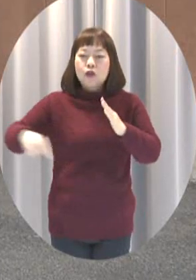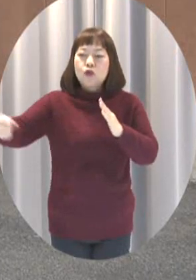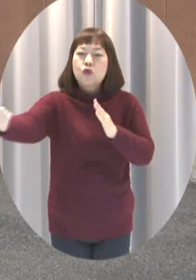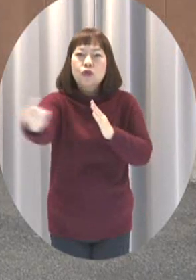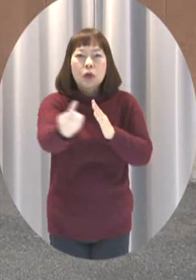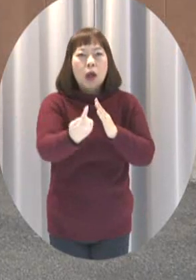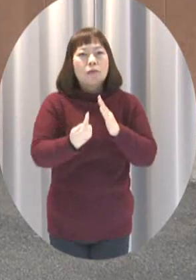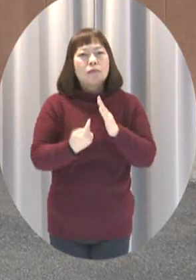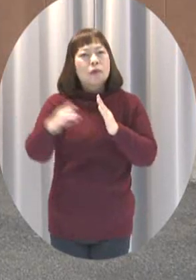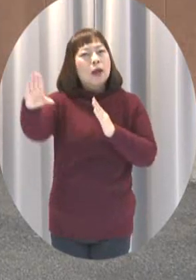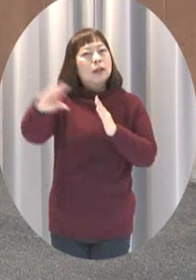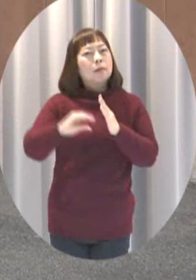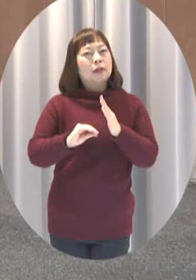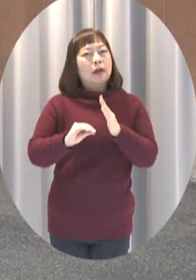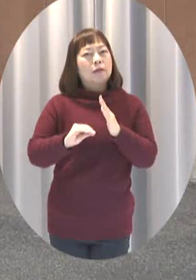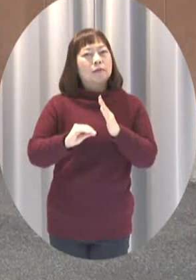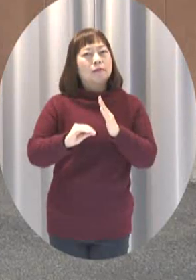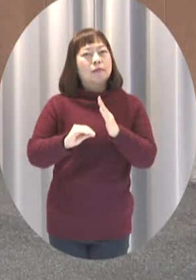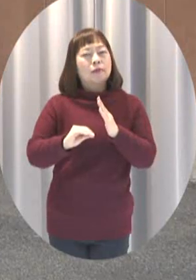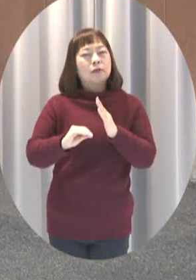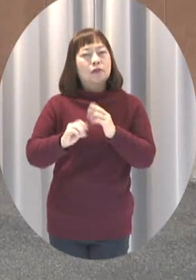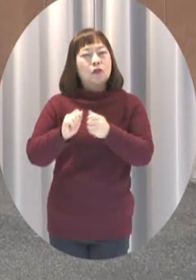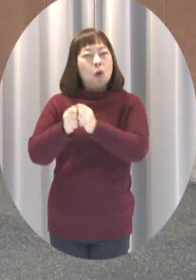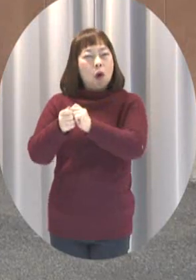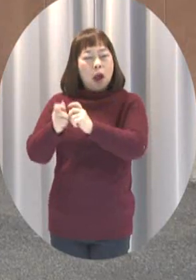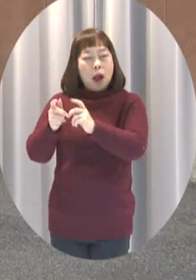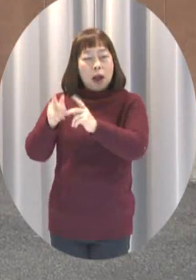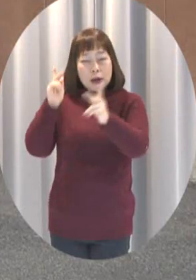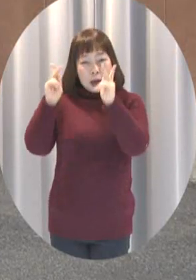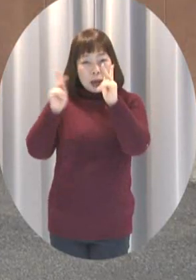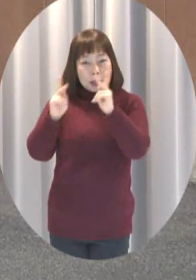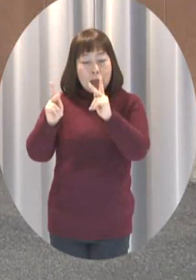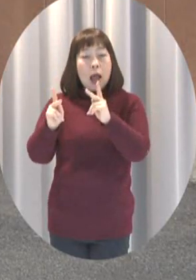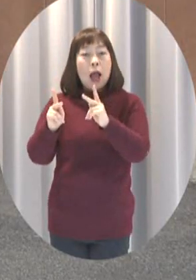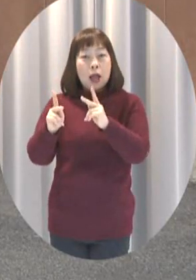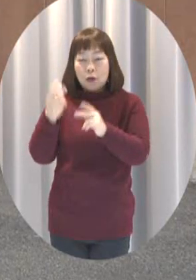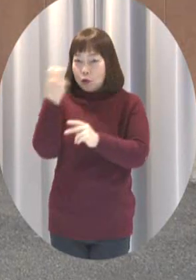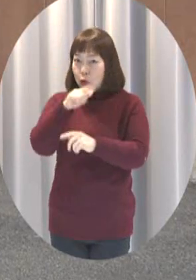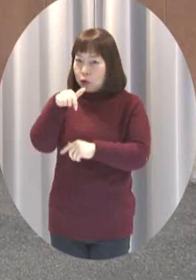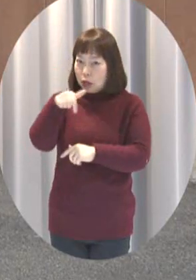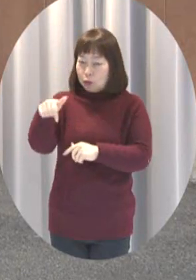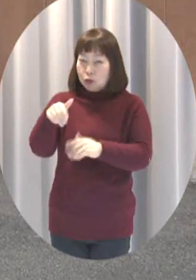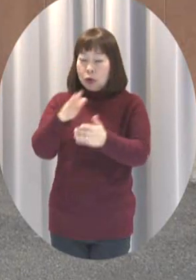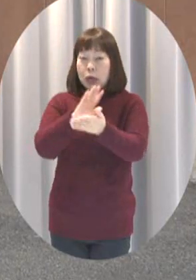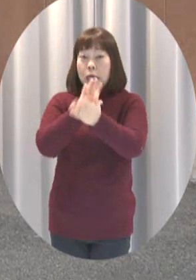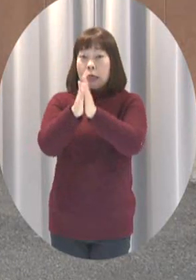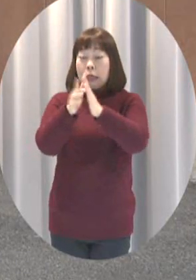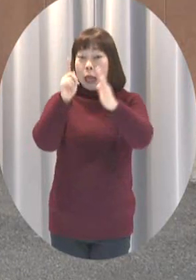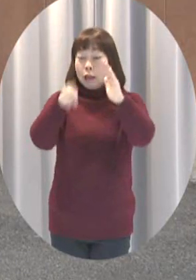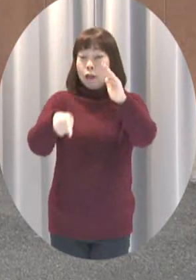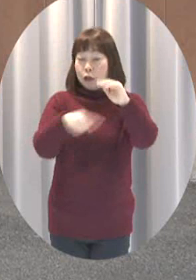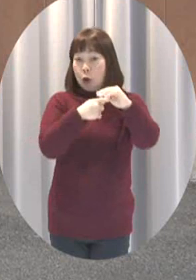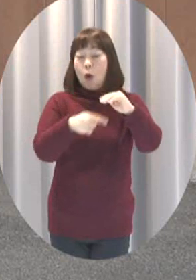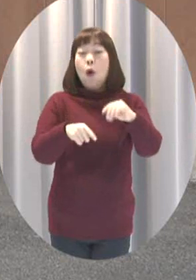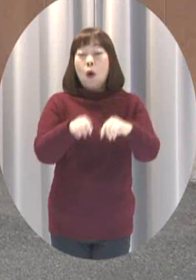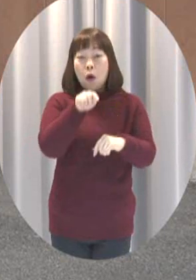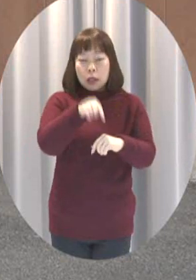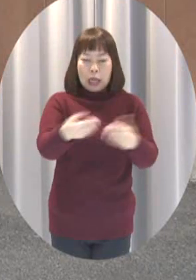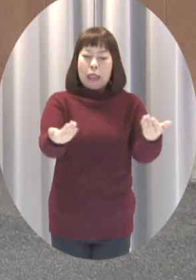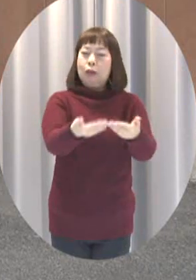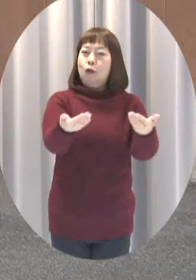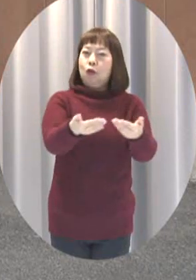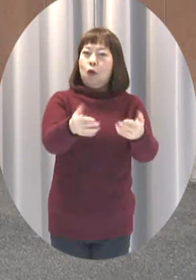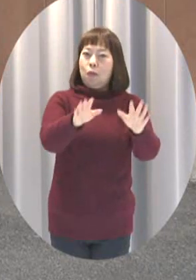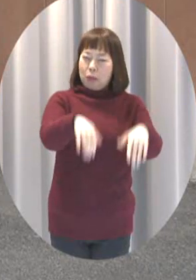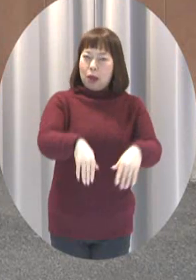。証券会社の調査部、県庁での業務等を経まして、